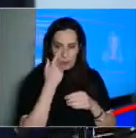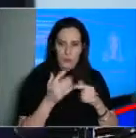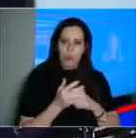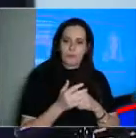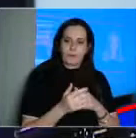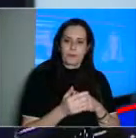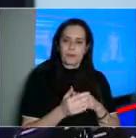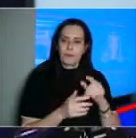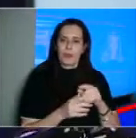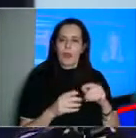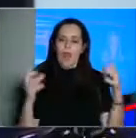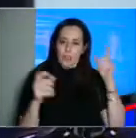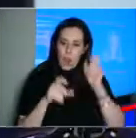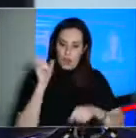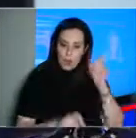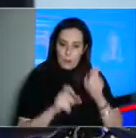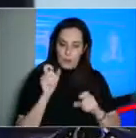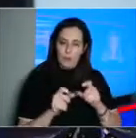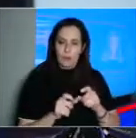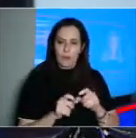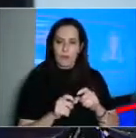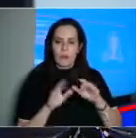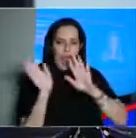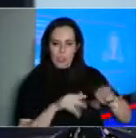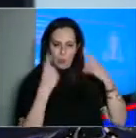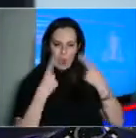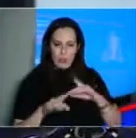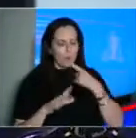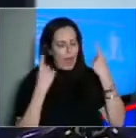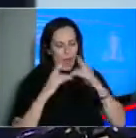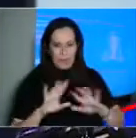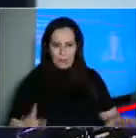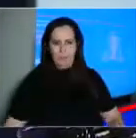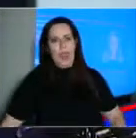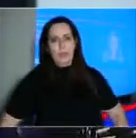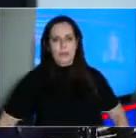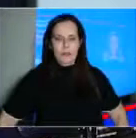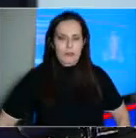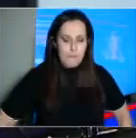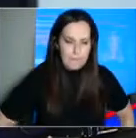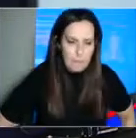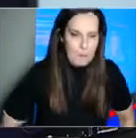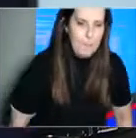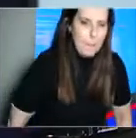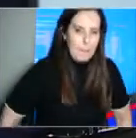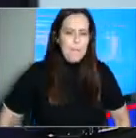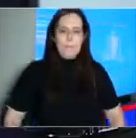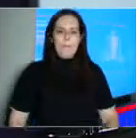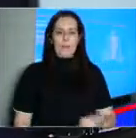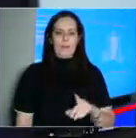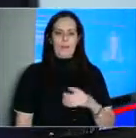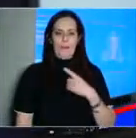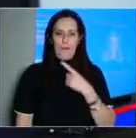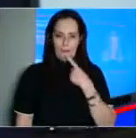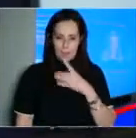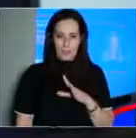מפלגה מהנשים, שהנשים שרובן... עזבנו את החרדים, אנחנו לא מדברים כבר על חרדים, די. אז הנה, אז אני בא... אני אגיד כזה דבר, רגע, כי